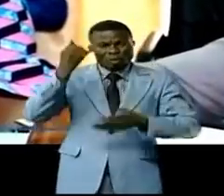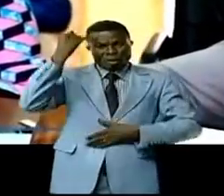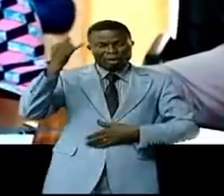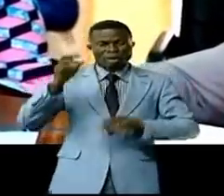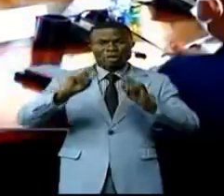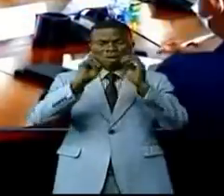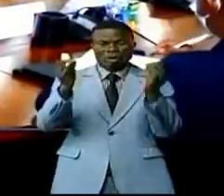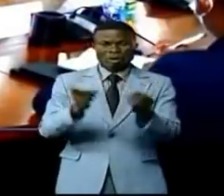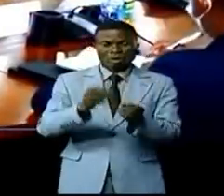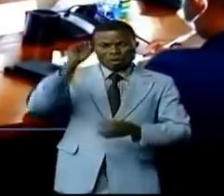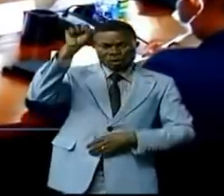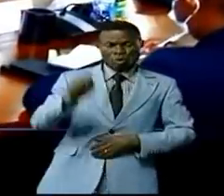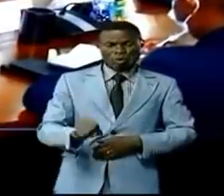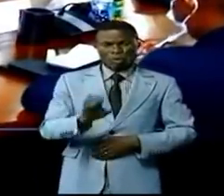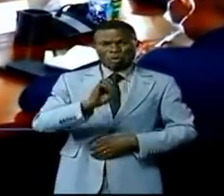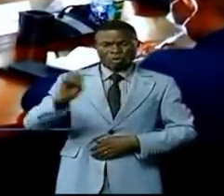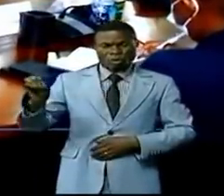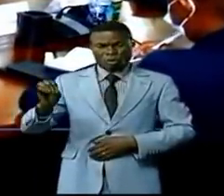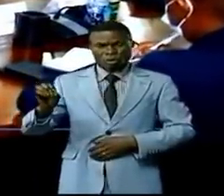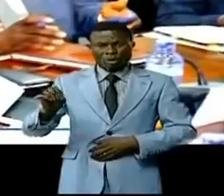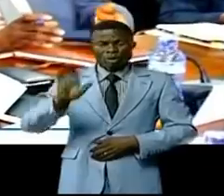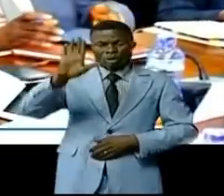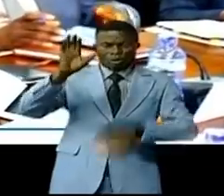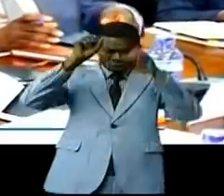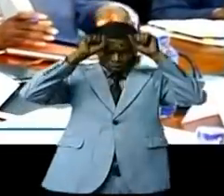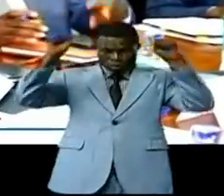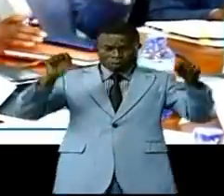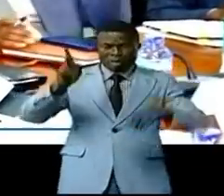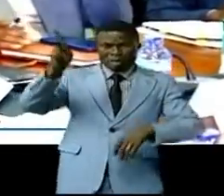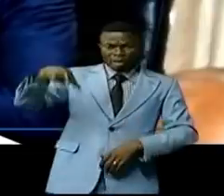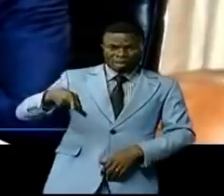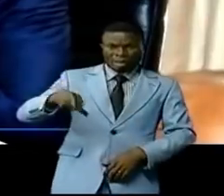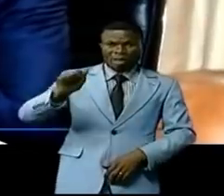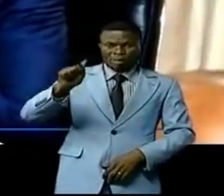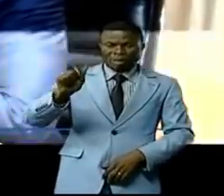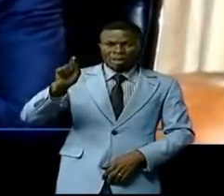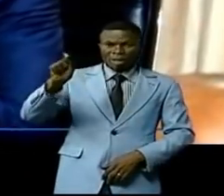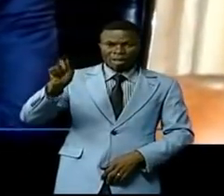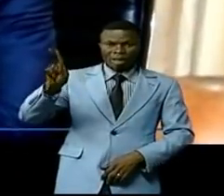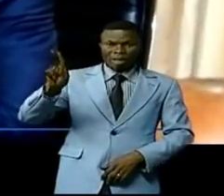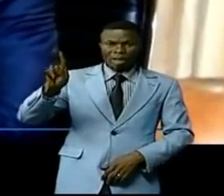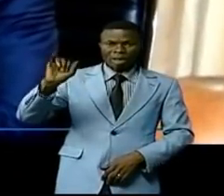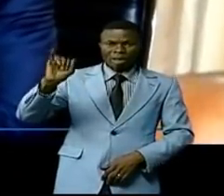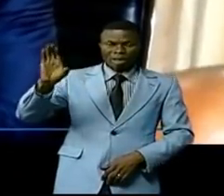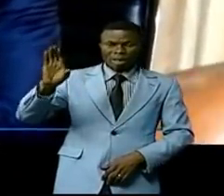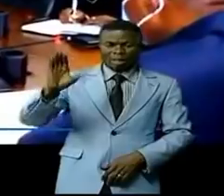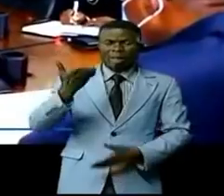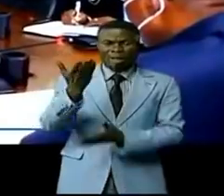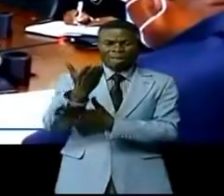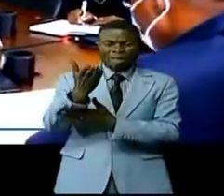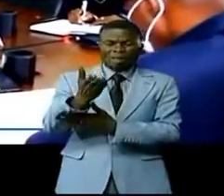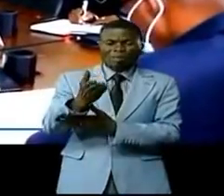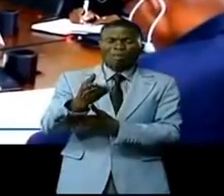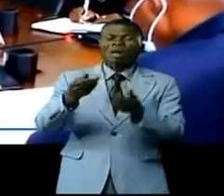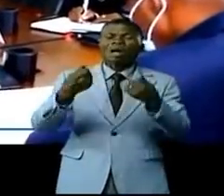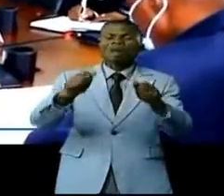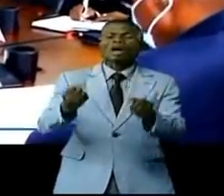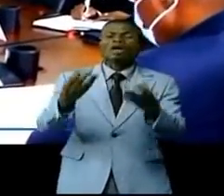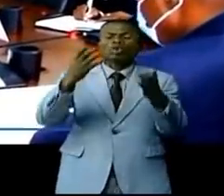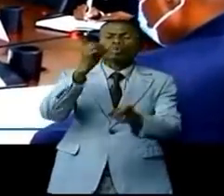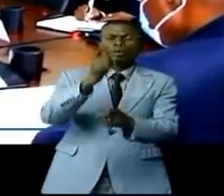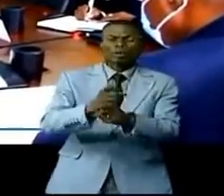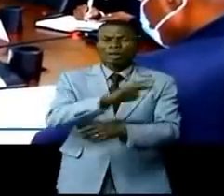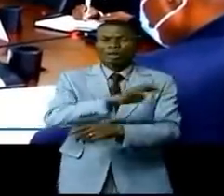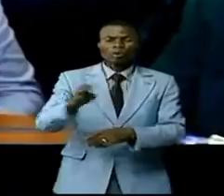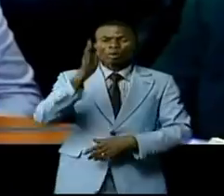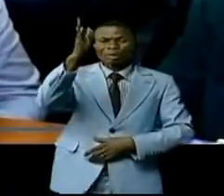de la zone sud, conduite par son président Patrick Molland, souhaite l'application du vrai prix à la pompe, c'est-à-dire